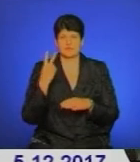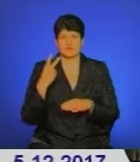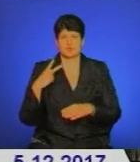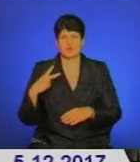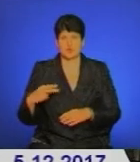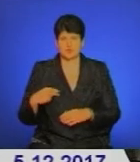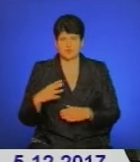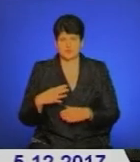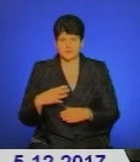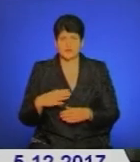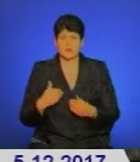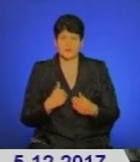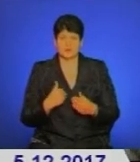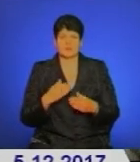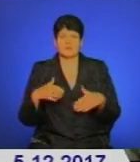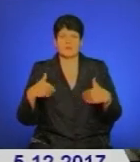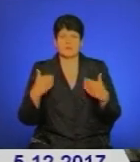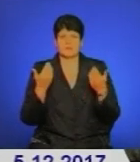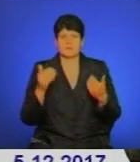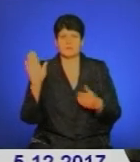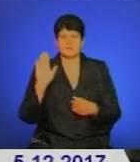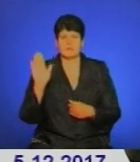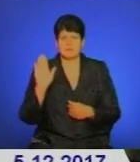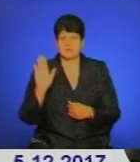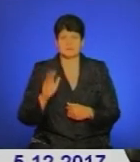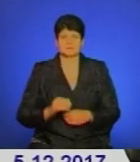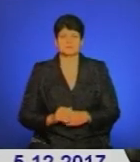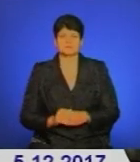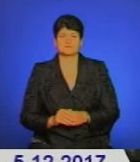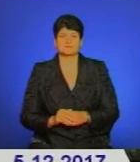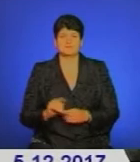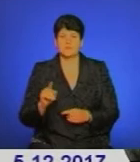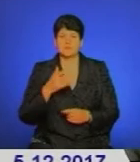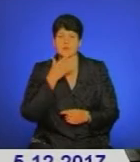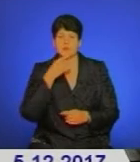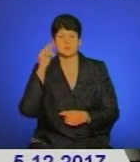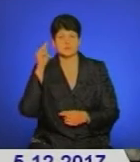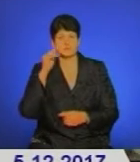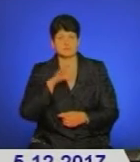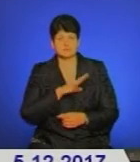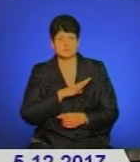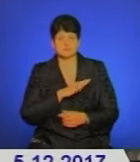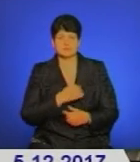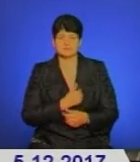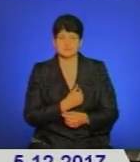доньок. Так само хотілося б їм передати привіт. От, щоб гарно вчилися побажати, щоб